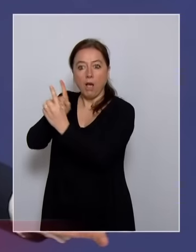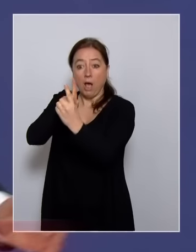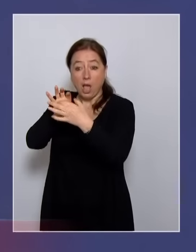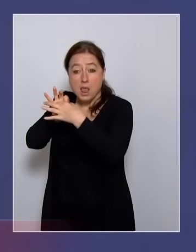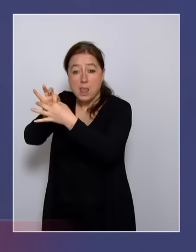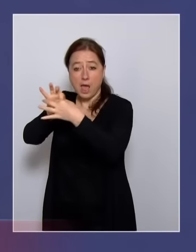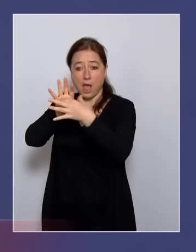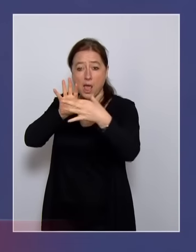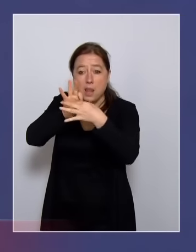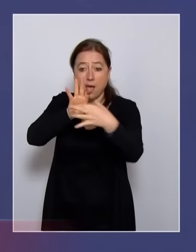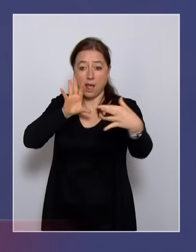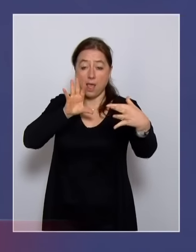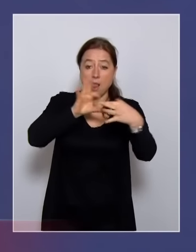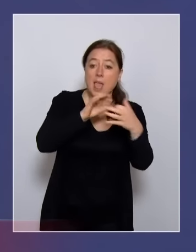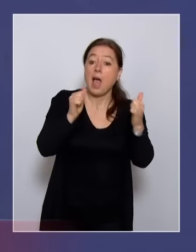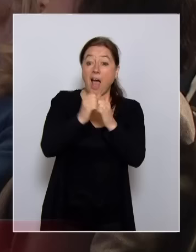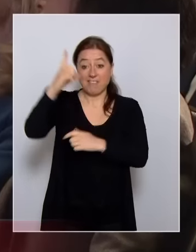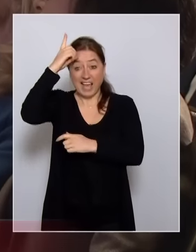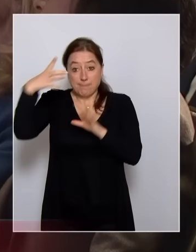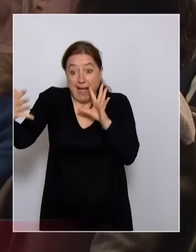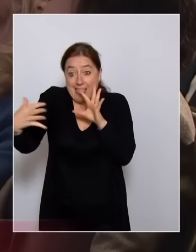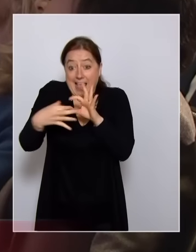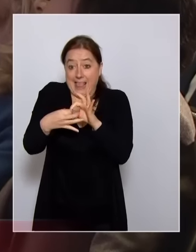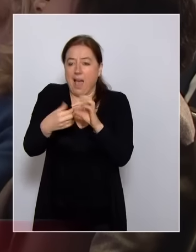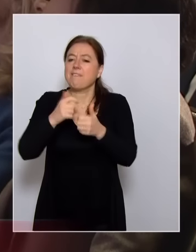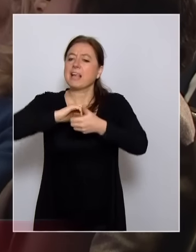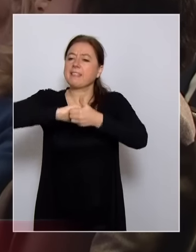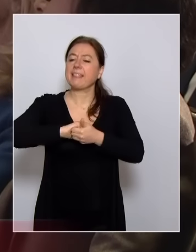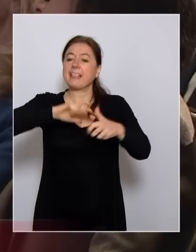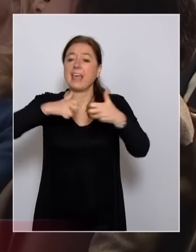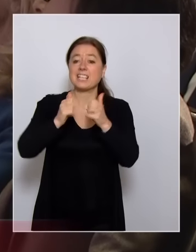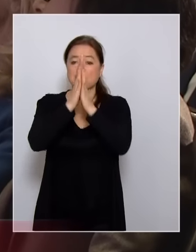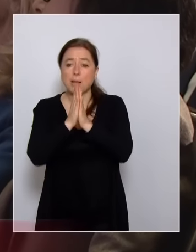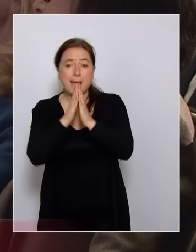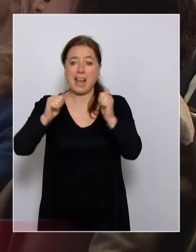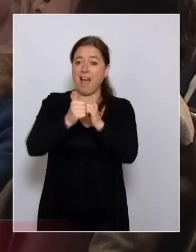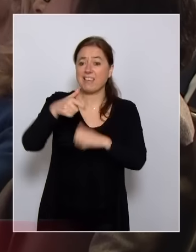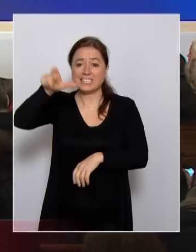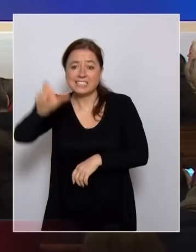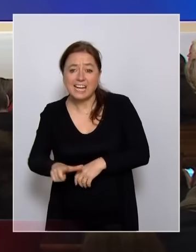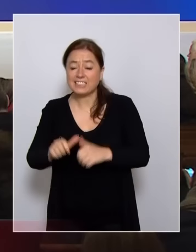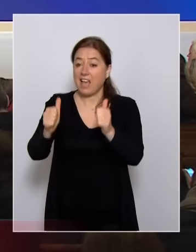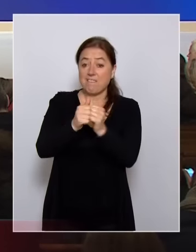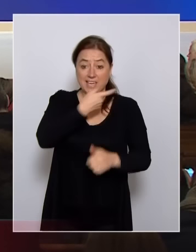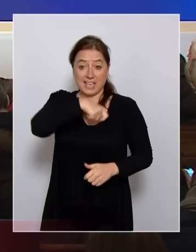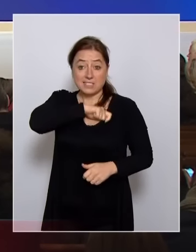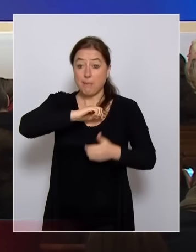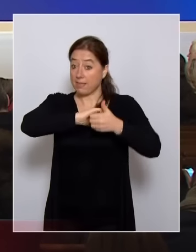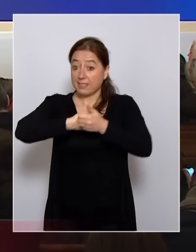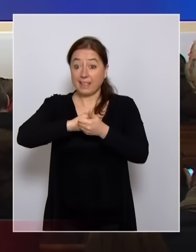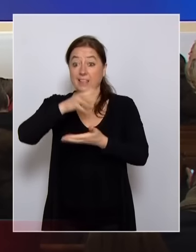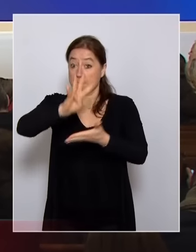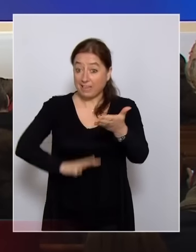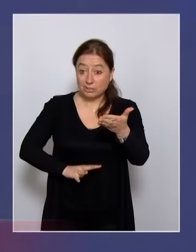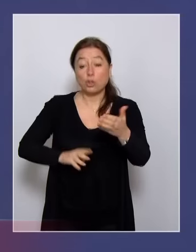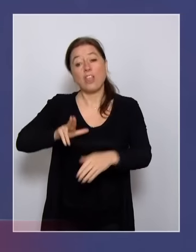l'Allemagne par le traité d'Aix-la-Chapelle, avec l'Italie par le traité du Quirinal, avec l'Espagne par le traité de Barcelone et demain, avec la Pologne,